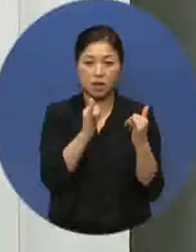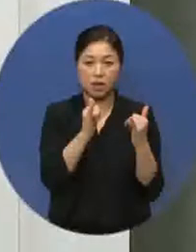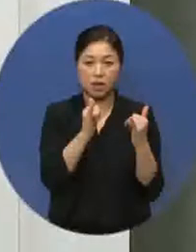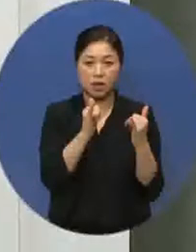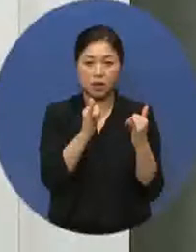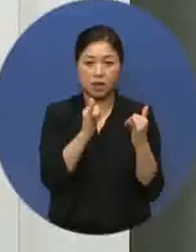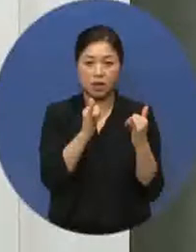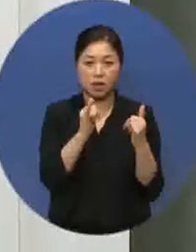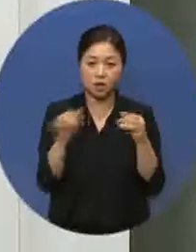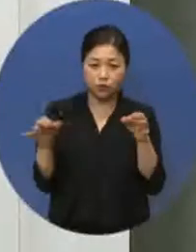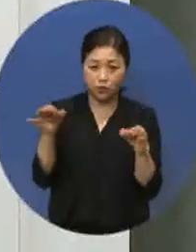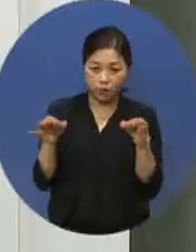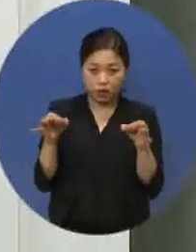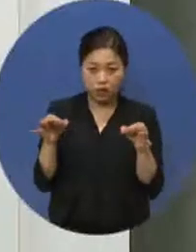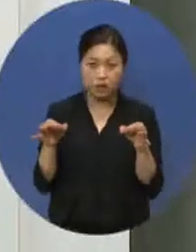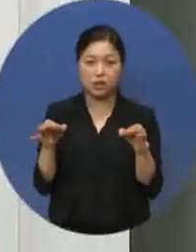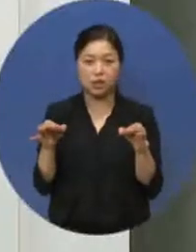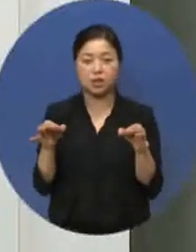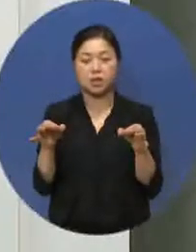휴지 균형의 네.